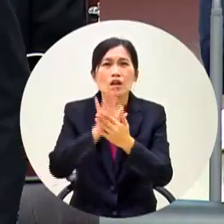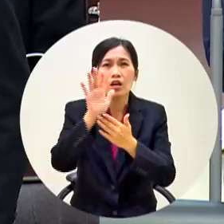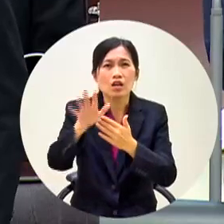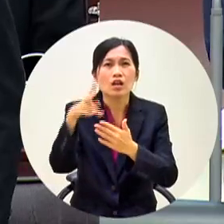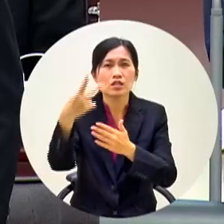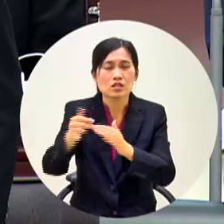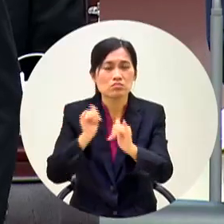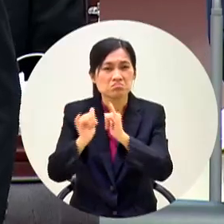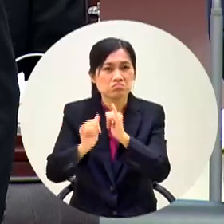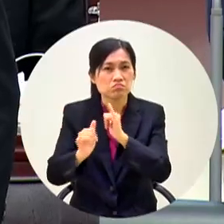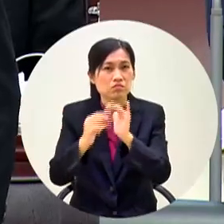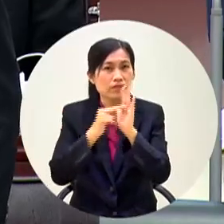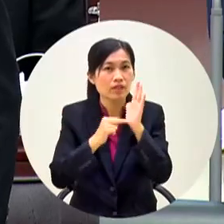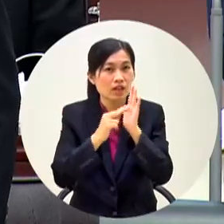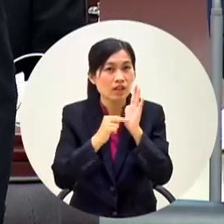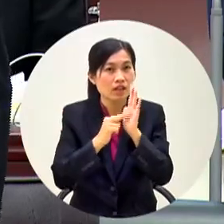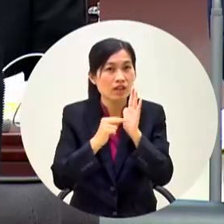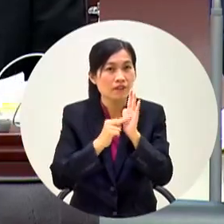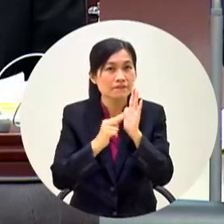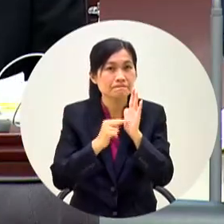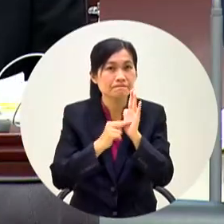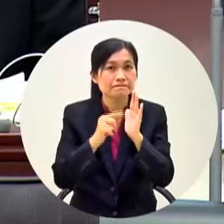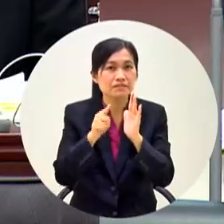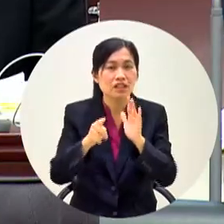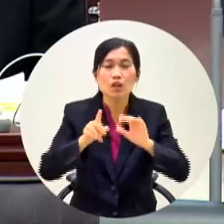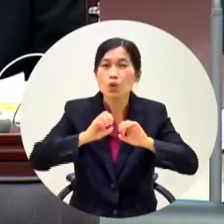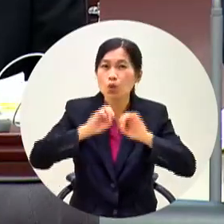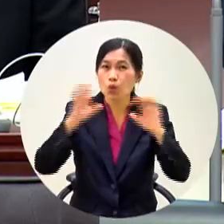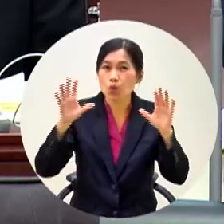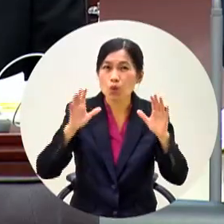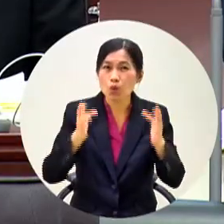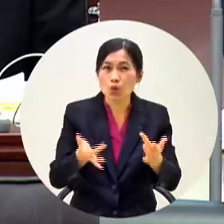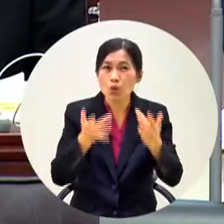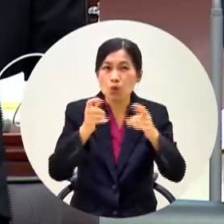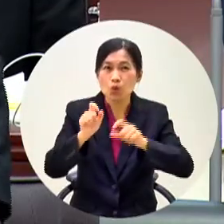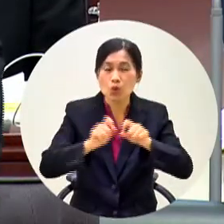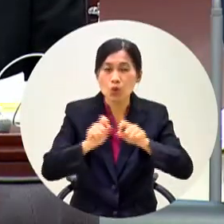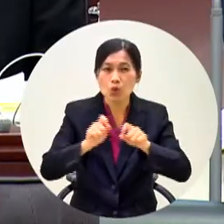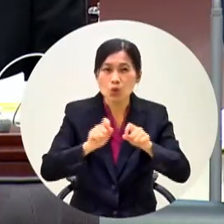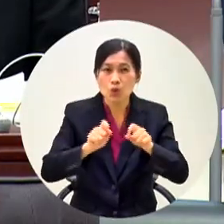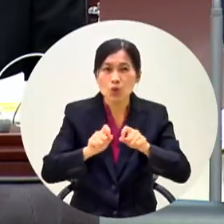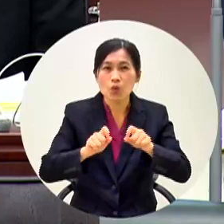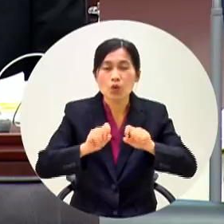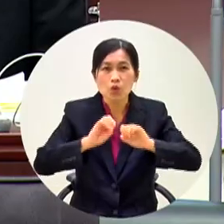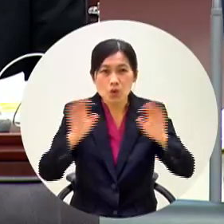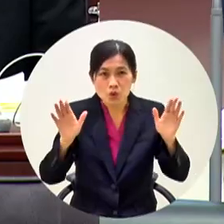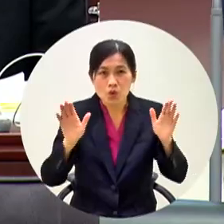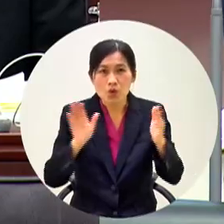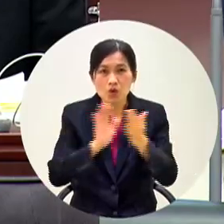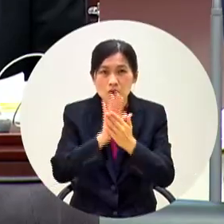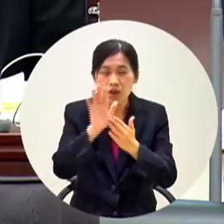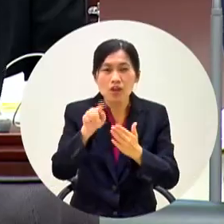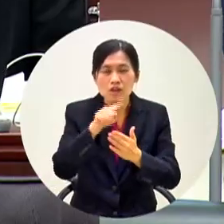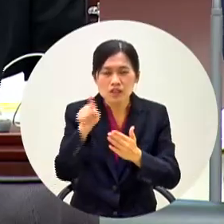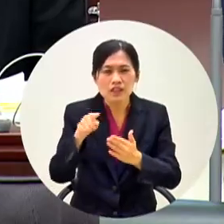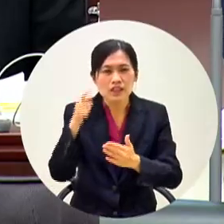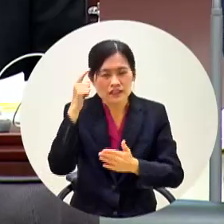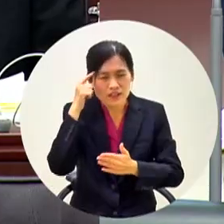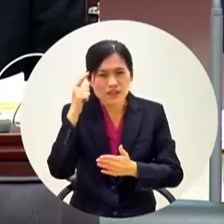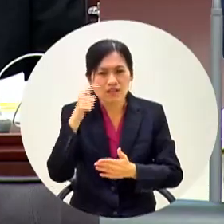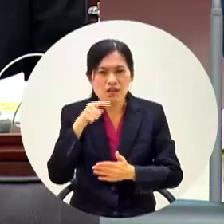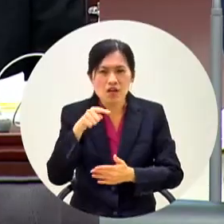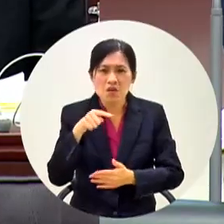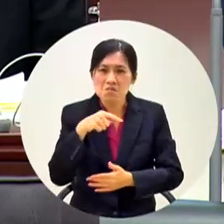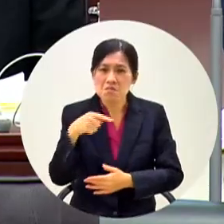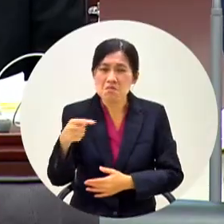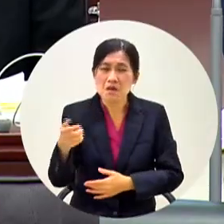来做沟通。你所谓就是说你公布了草案之后，一定会让民众觉得比红毛港的迁村方案还要更好